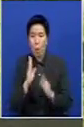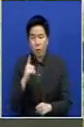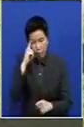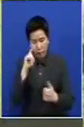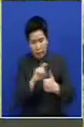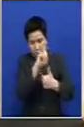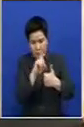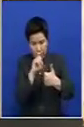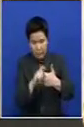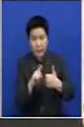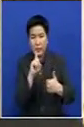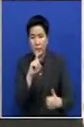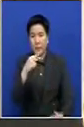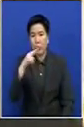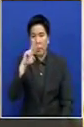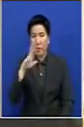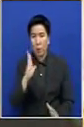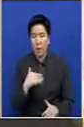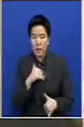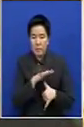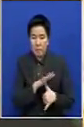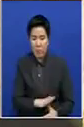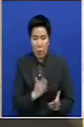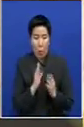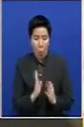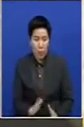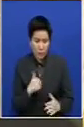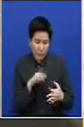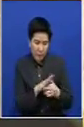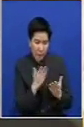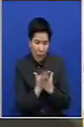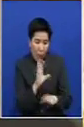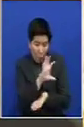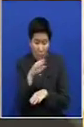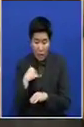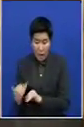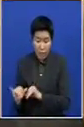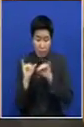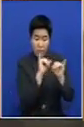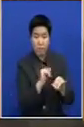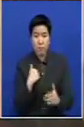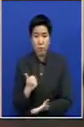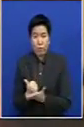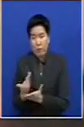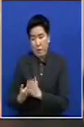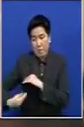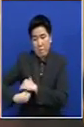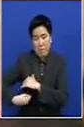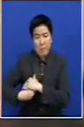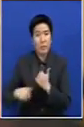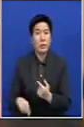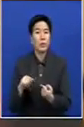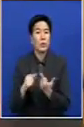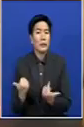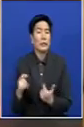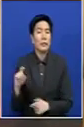สัยกว่า 12,000 คนค่ะในขบวนการค้ามนุษย์ที่เข้าไปเกี่ยวข้องกับการล่อลวงผู้อพยพสมาชิกของขบวนการซึ่งผู้